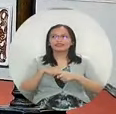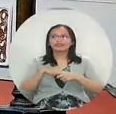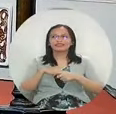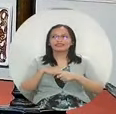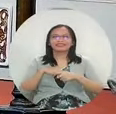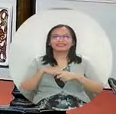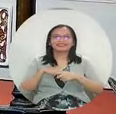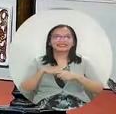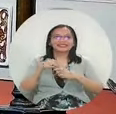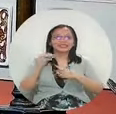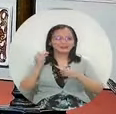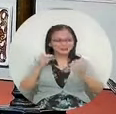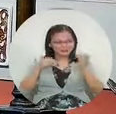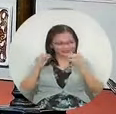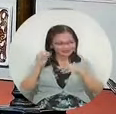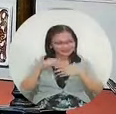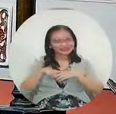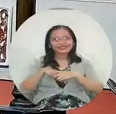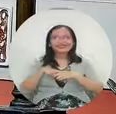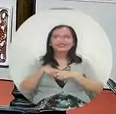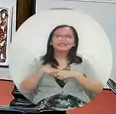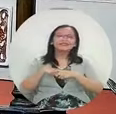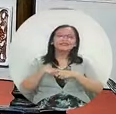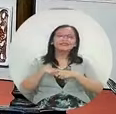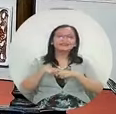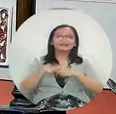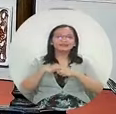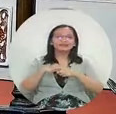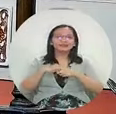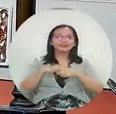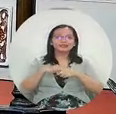Sunod, giimbitar ang